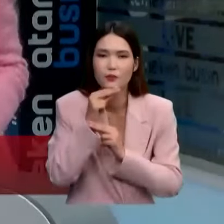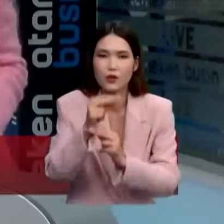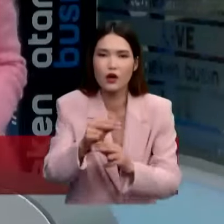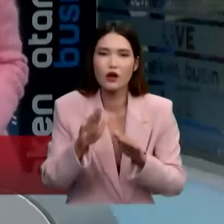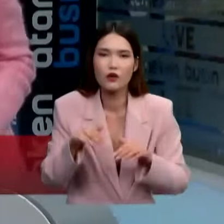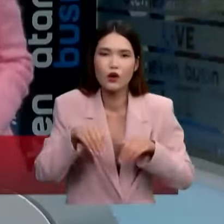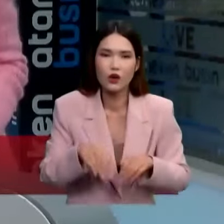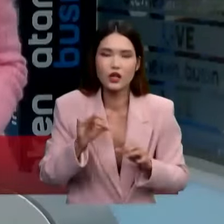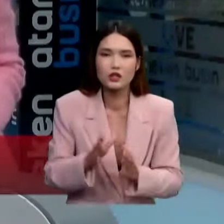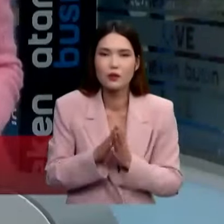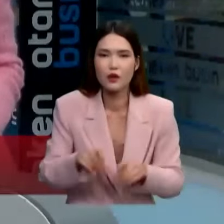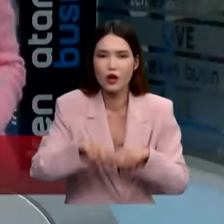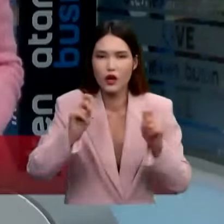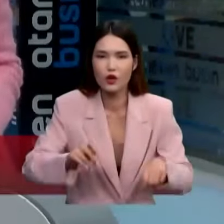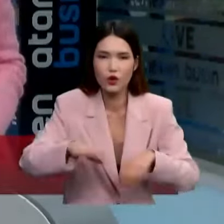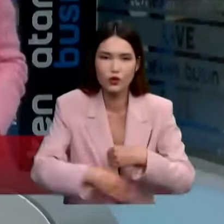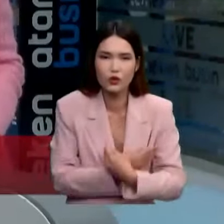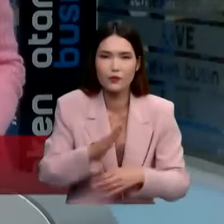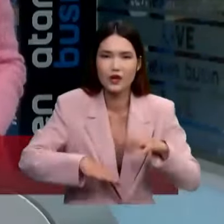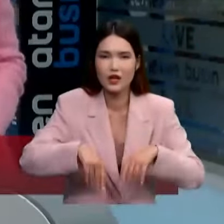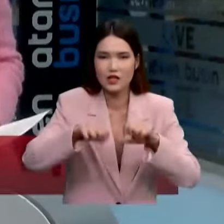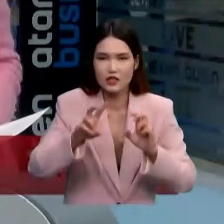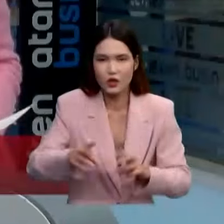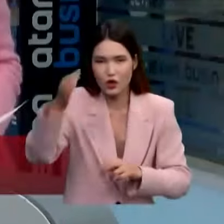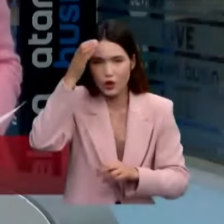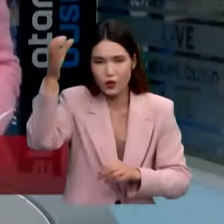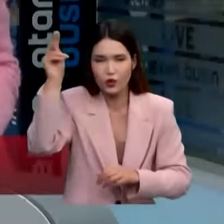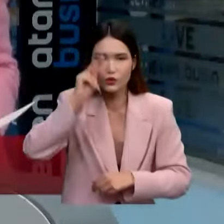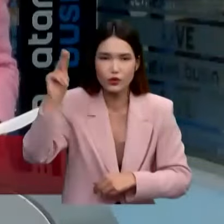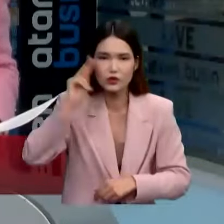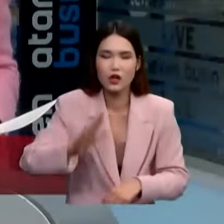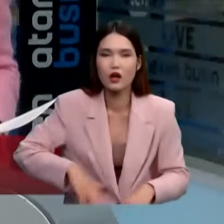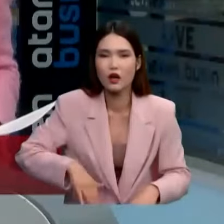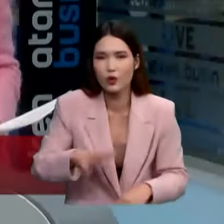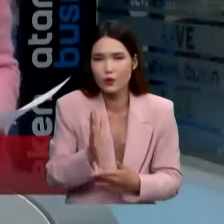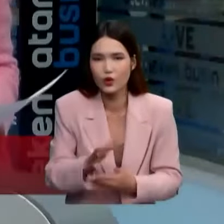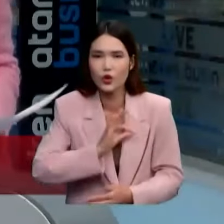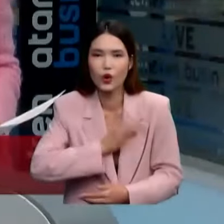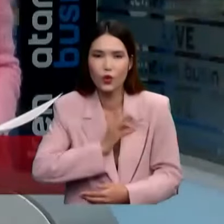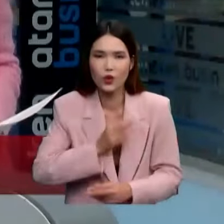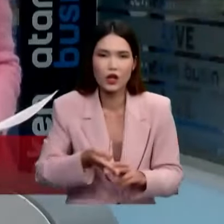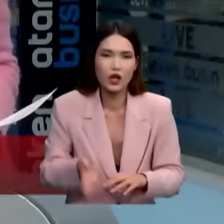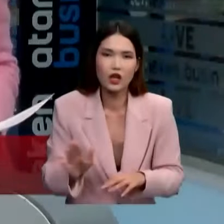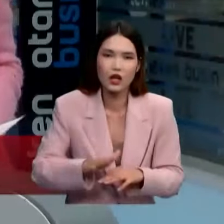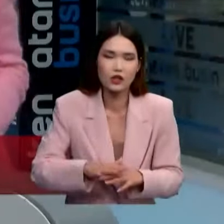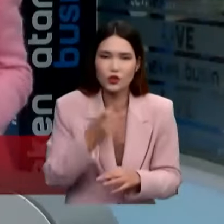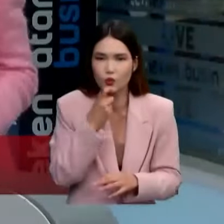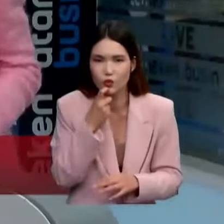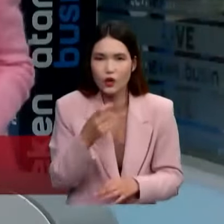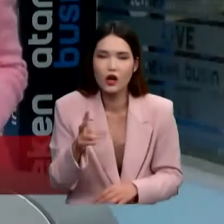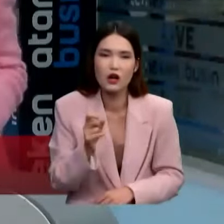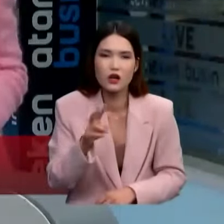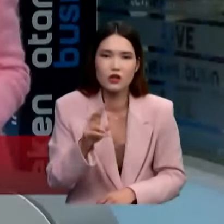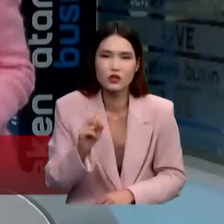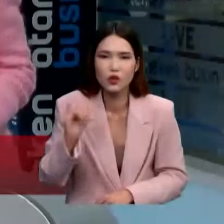обращаются в колледжи с просьбой открыть новые специальности. Но учебные заведения разводят руками. Юридически это сложно. Моя